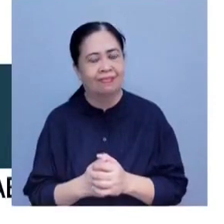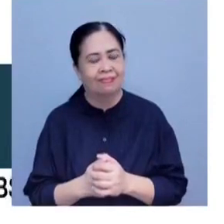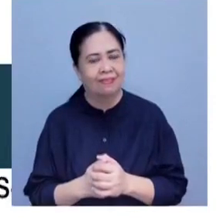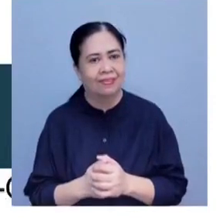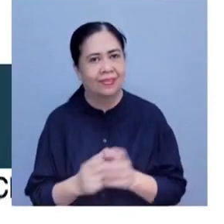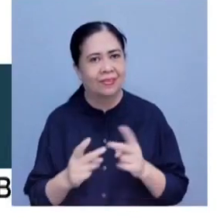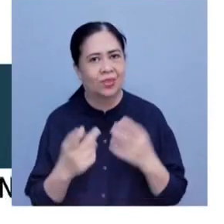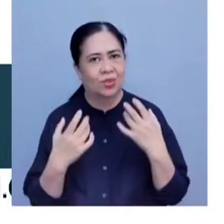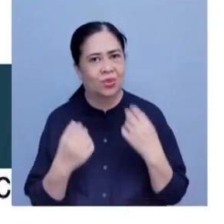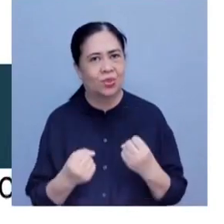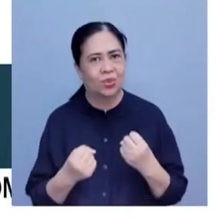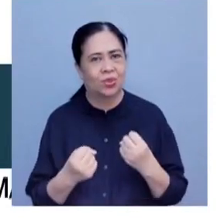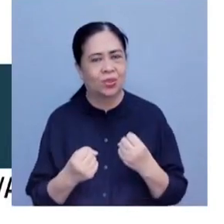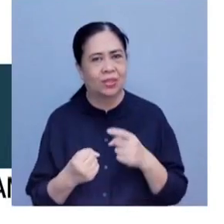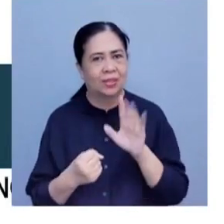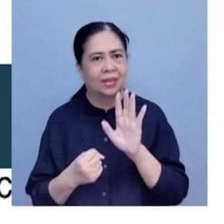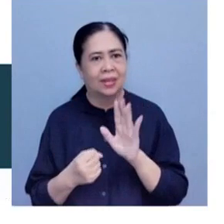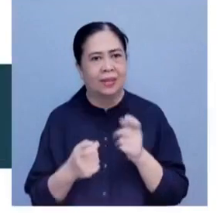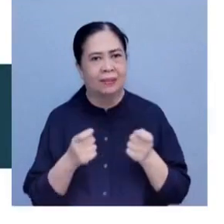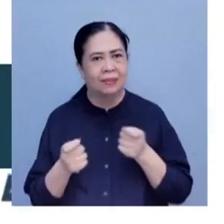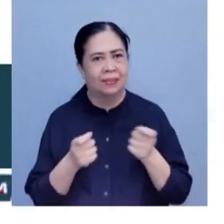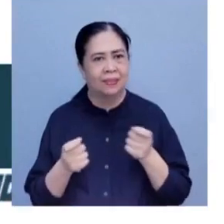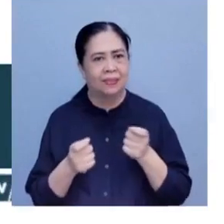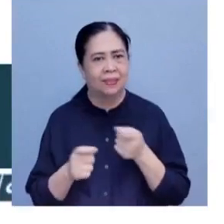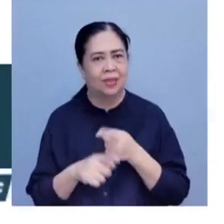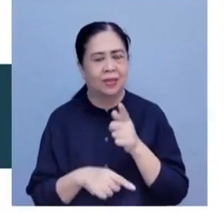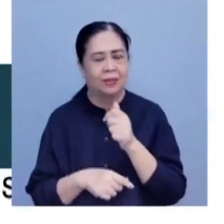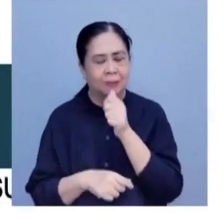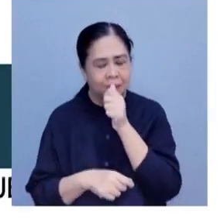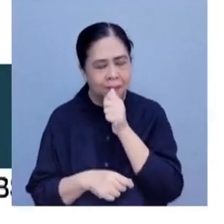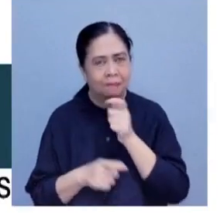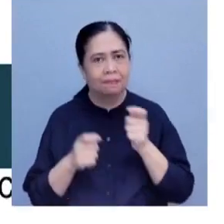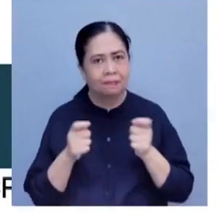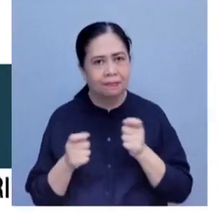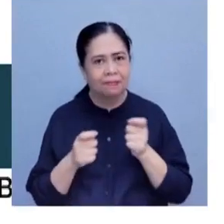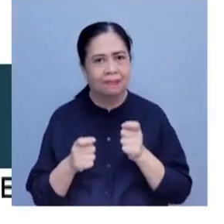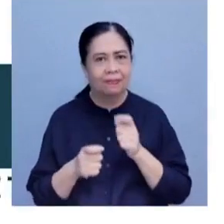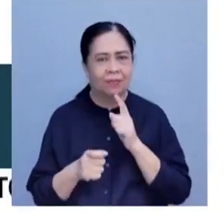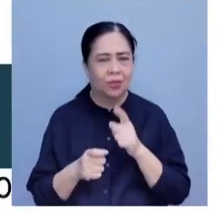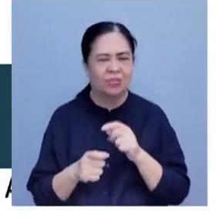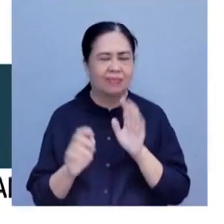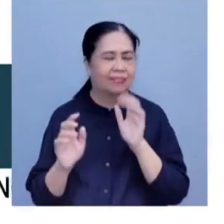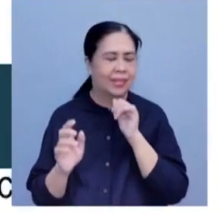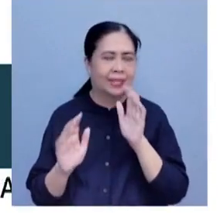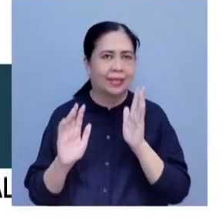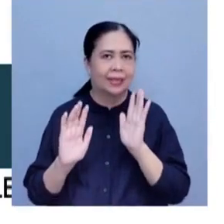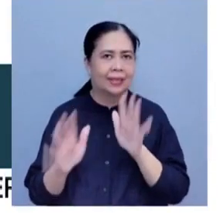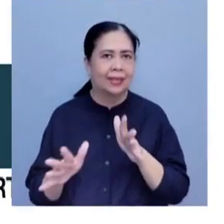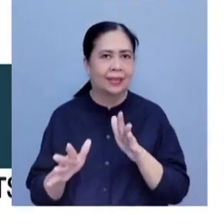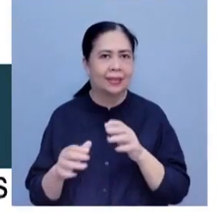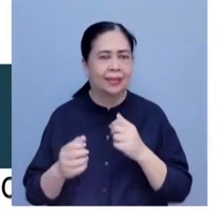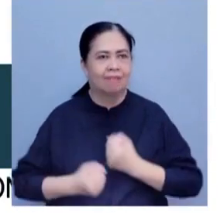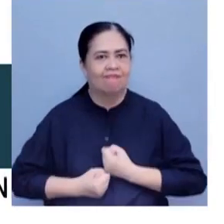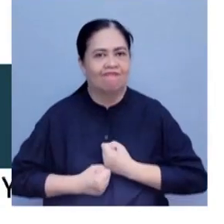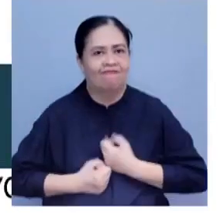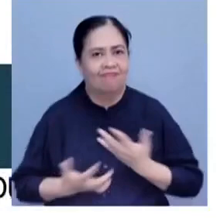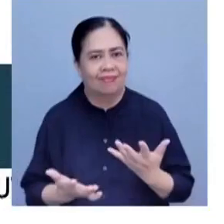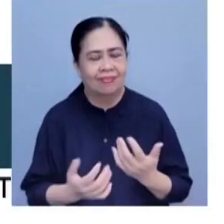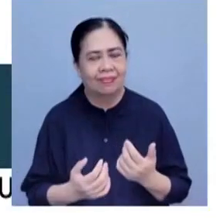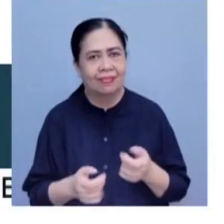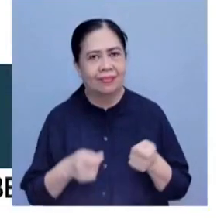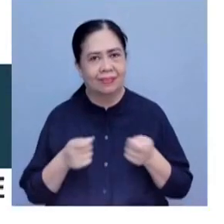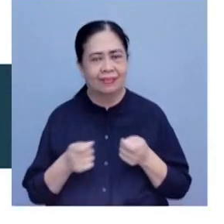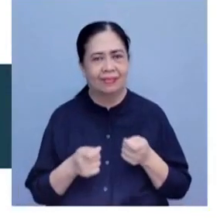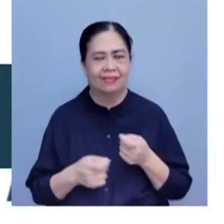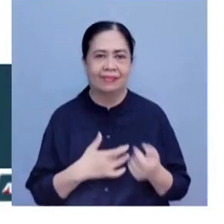parang napakalakas ng pagtitimpi na nanggagaling sa iyo ngayon na hindi mo talaga hinahayaang isa publiko kung anong ang saloobin